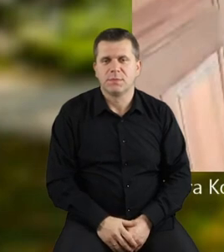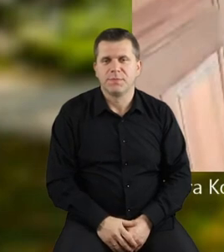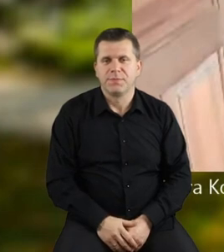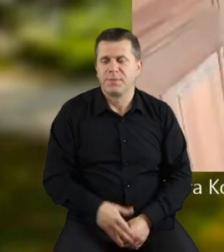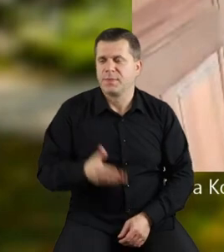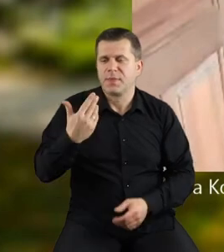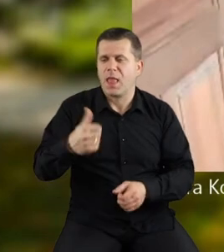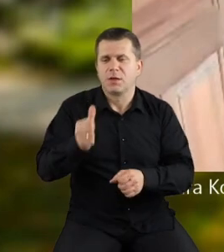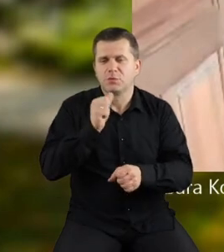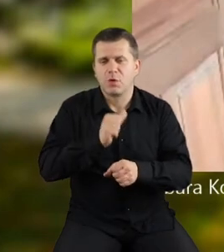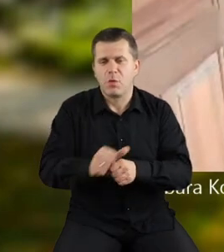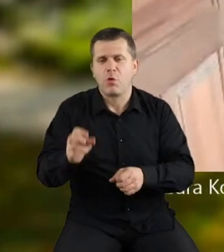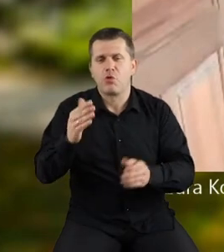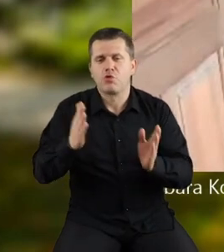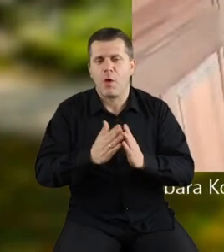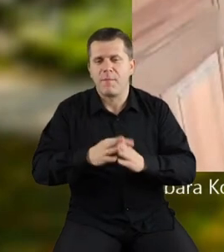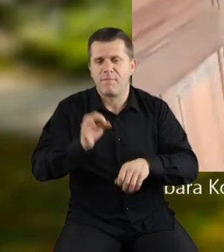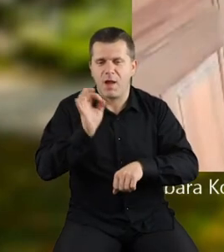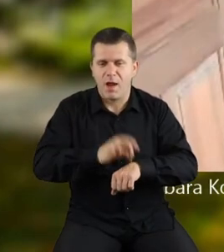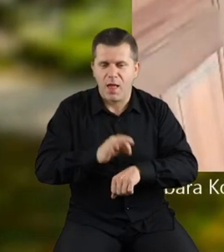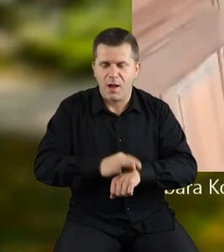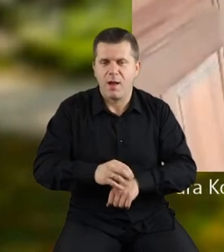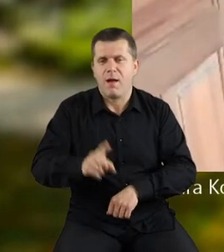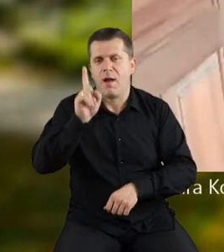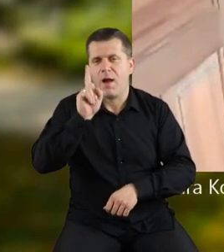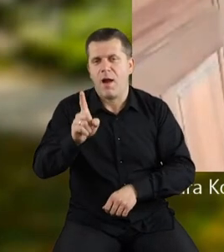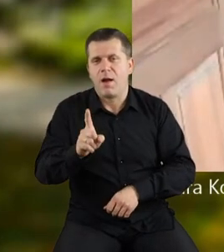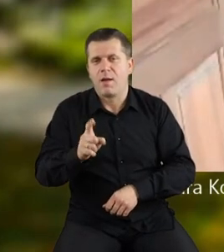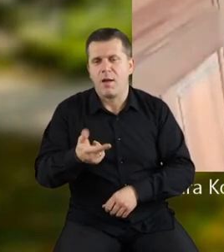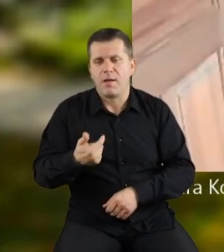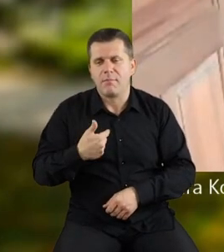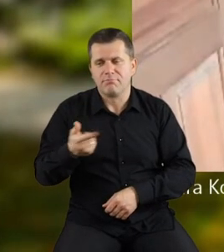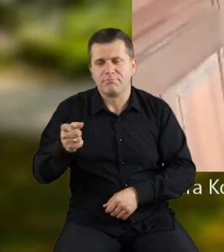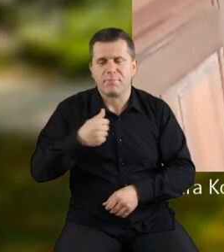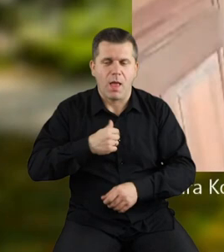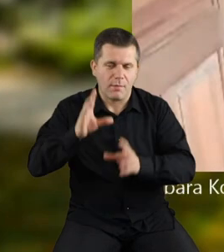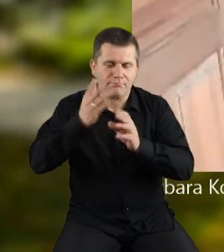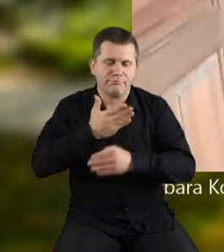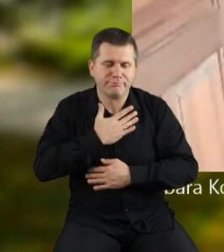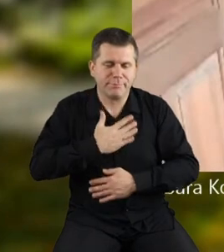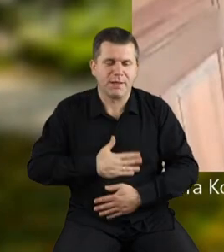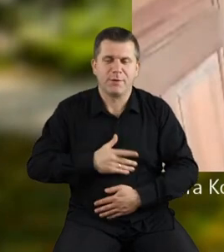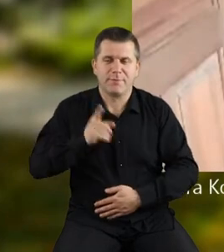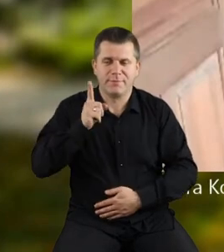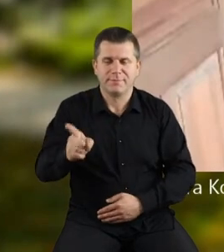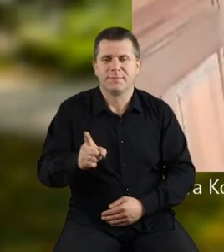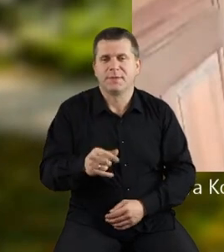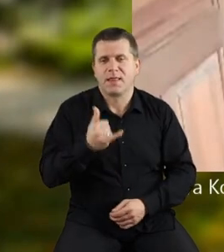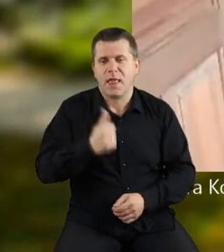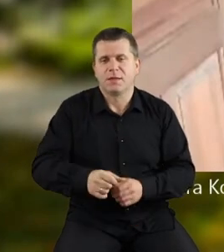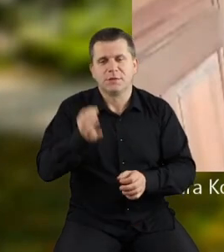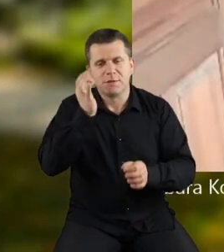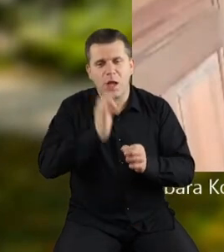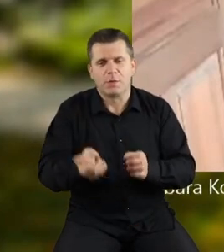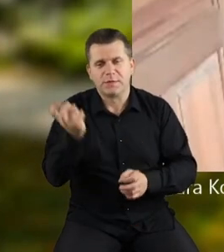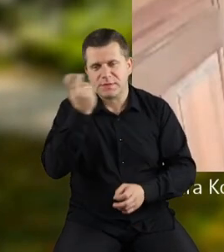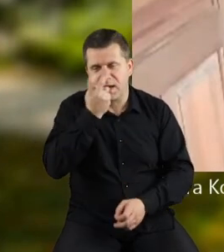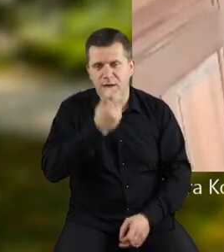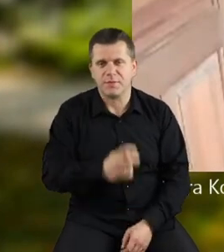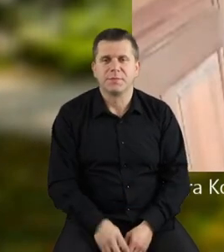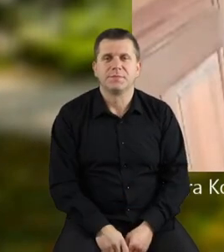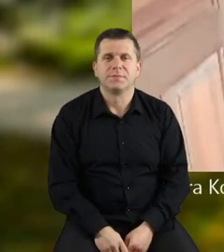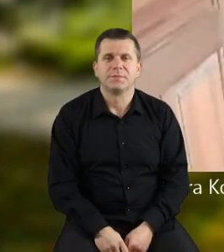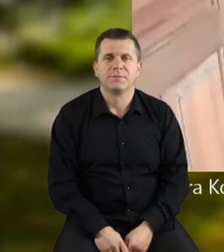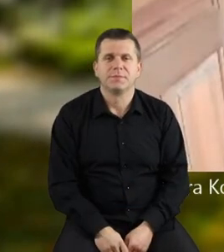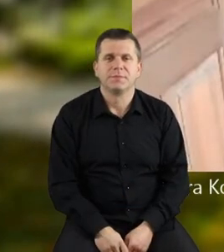i nie są doskonałymi domowymi lekarzami, ale budzą moją sympatię i z jakiegoś względu są szczególni